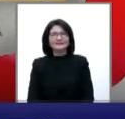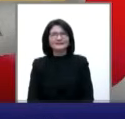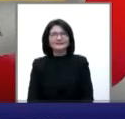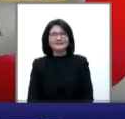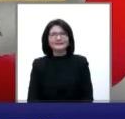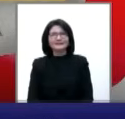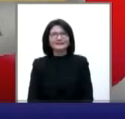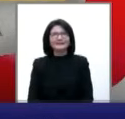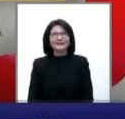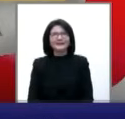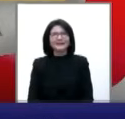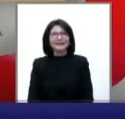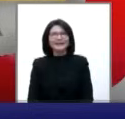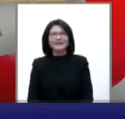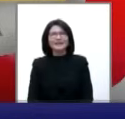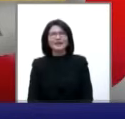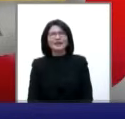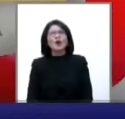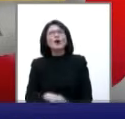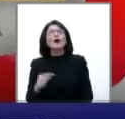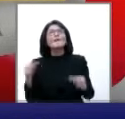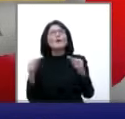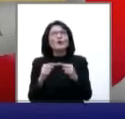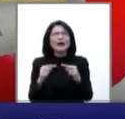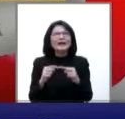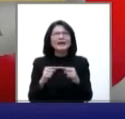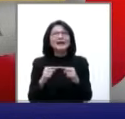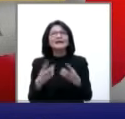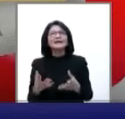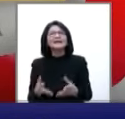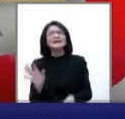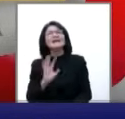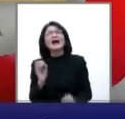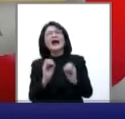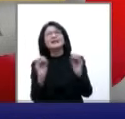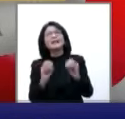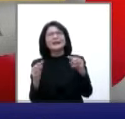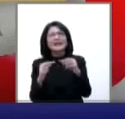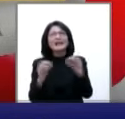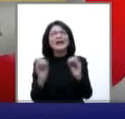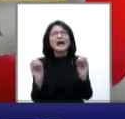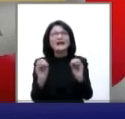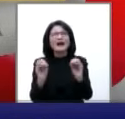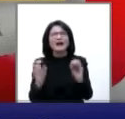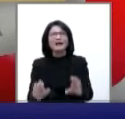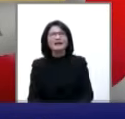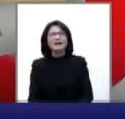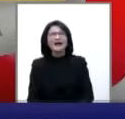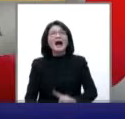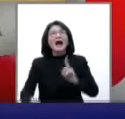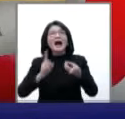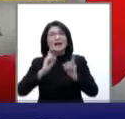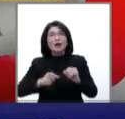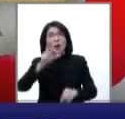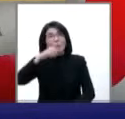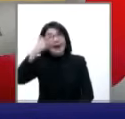ada salah satu ujung bibir naik ke atas ini adalah merupakan ekspresi di mana yang bersangkutan ini eh merasa bahwa lawan debatnya ini lebih